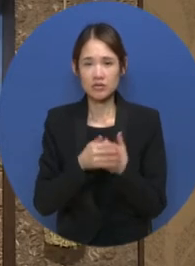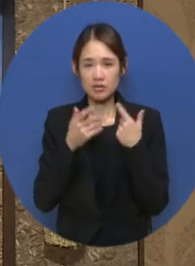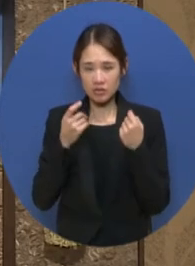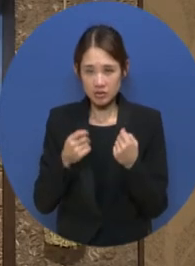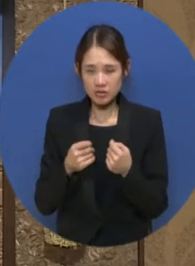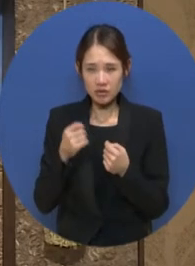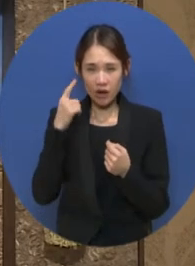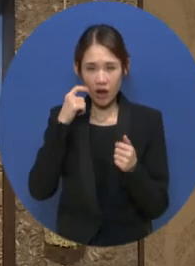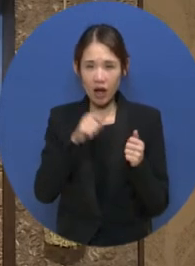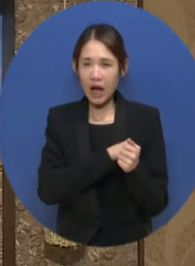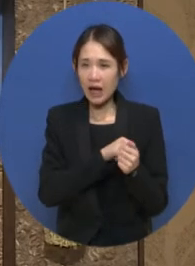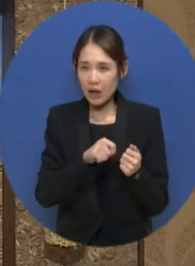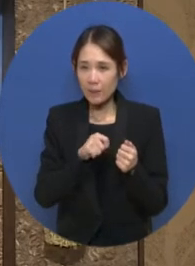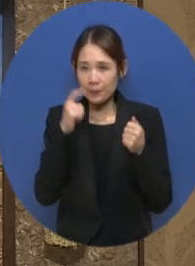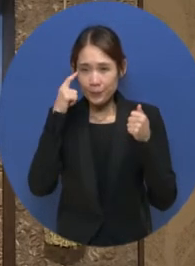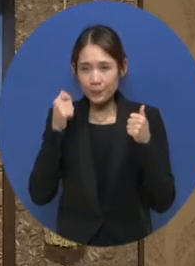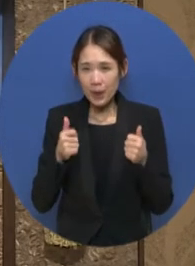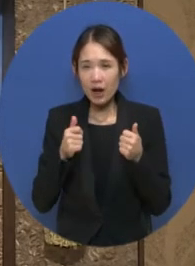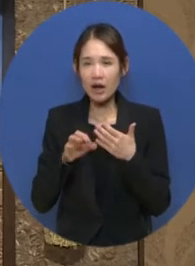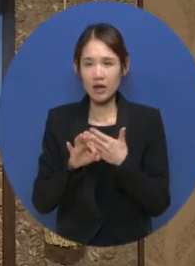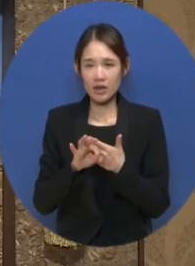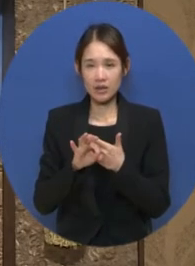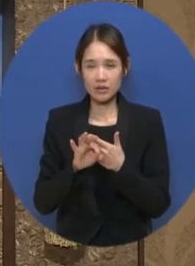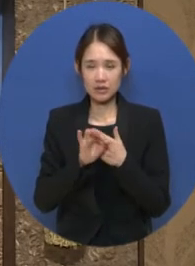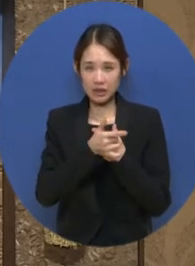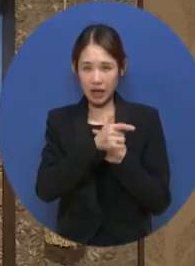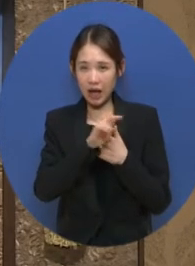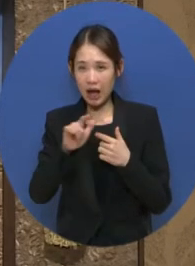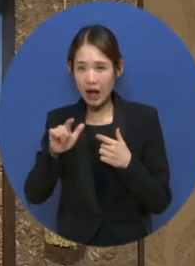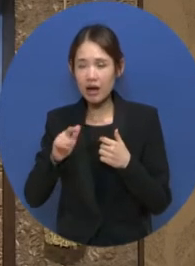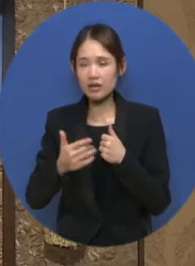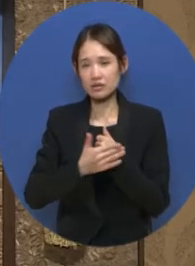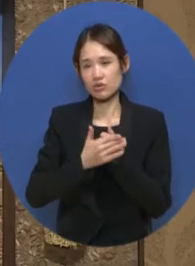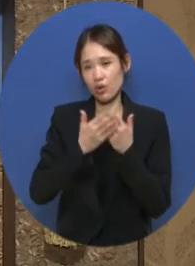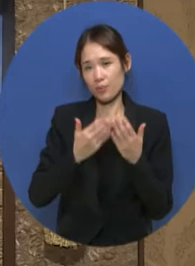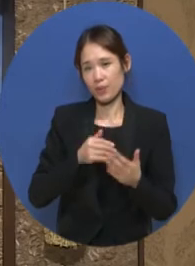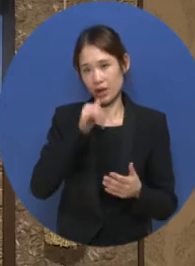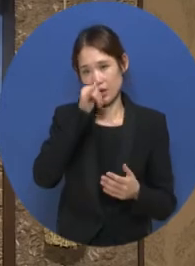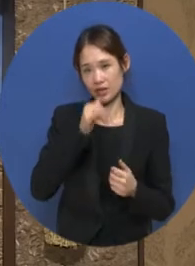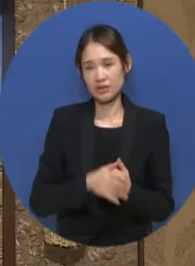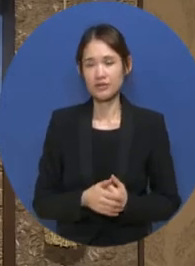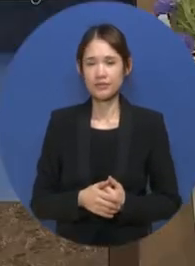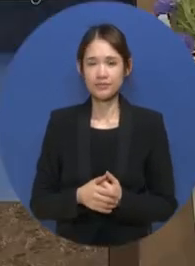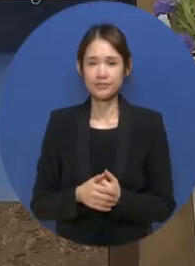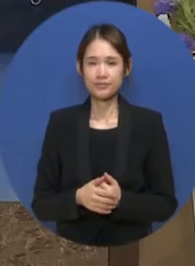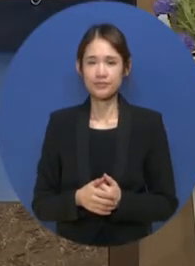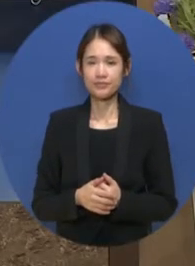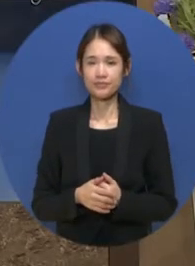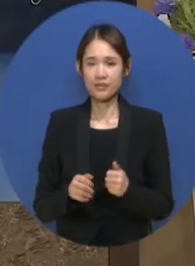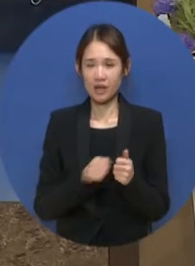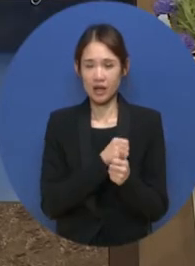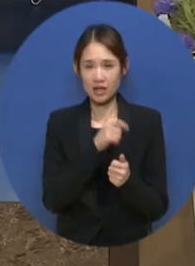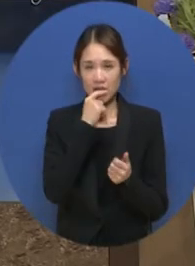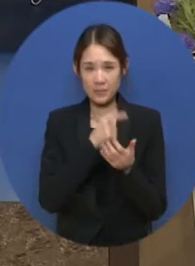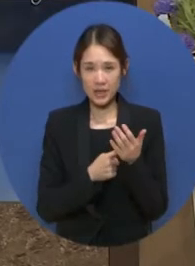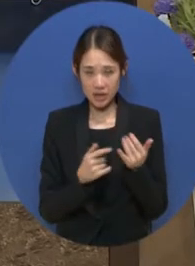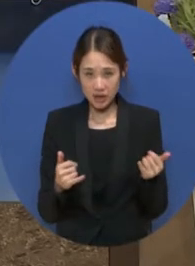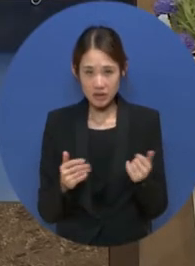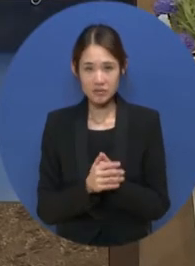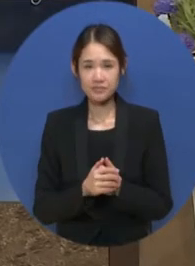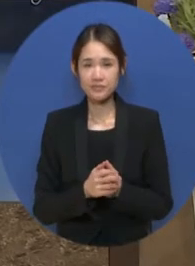해서 학대로 판단이 나면 예 다양한 형태의 서지원 들이 이루어지게 되는 것입니다 4 근데 이제 학대 피해자 라던지